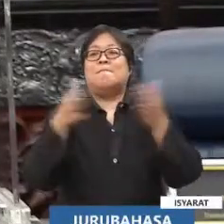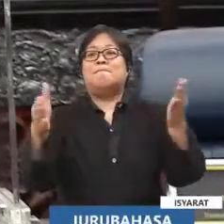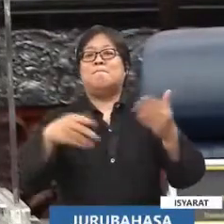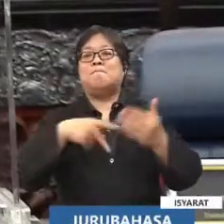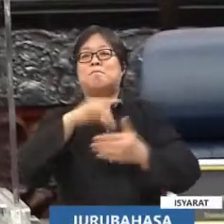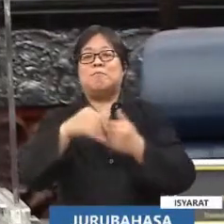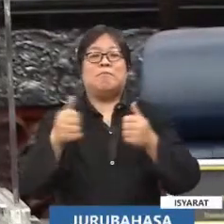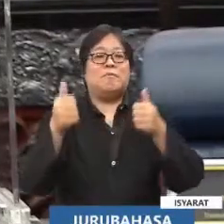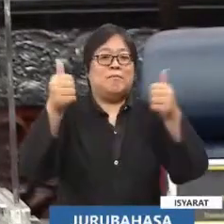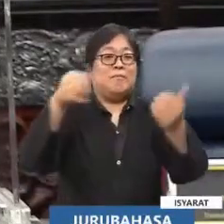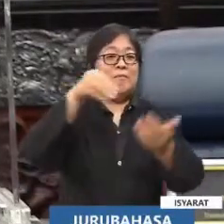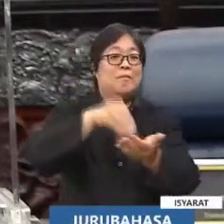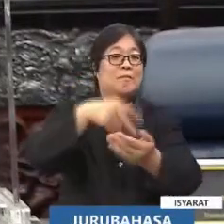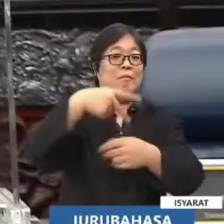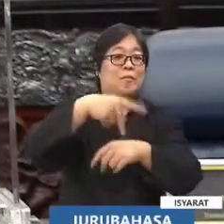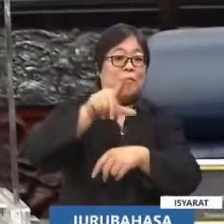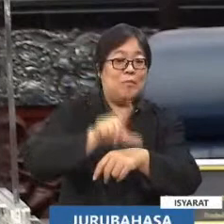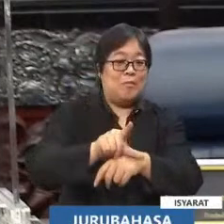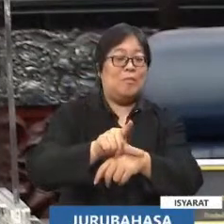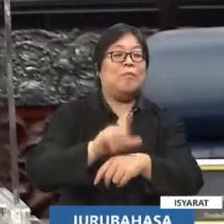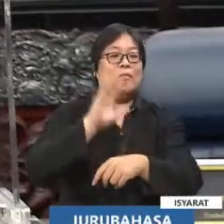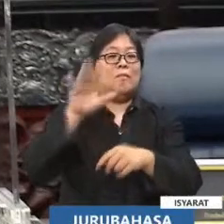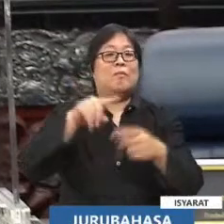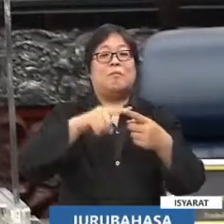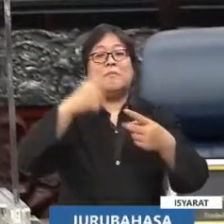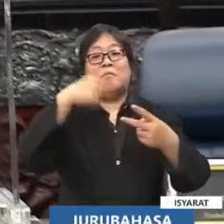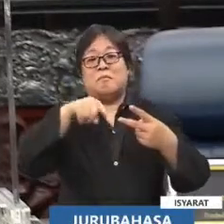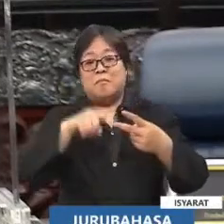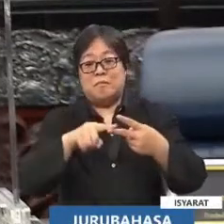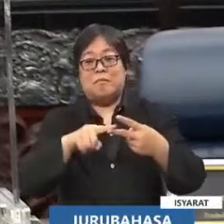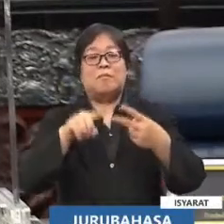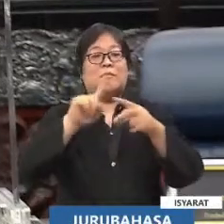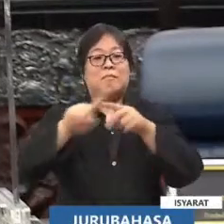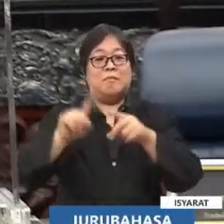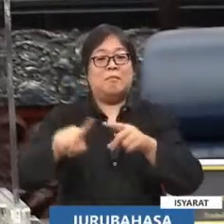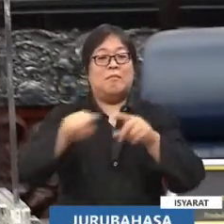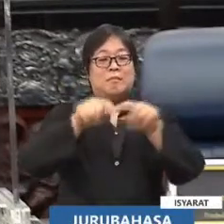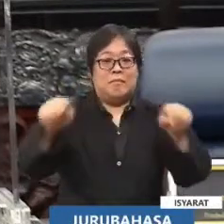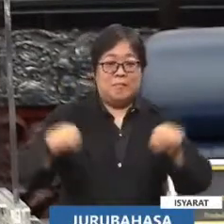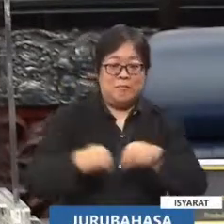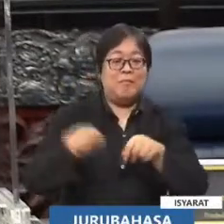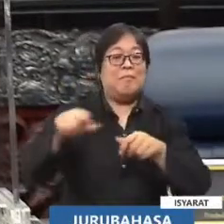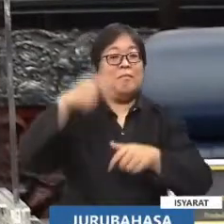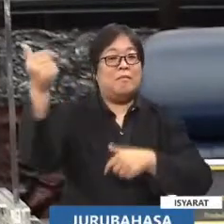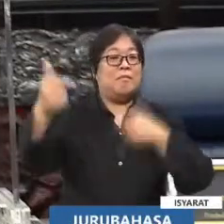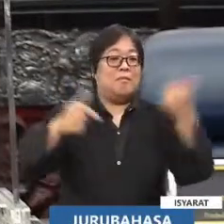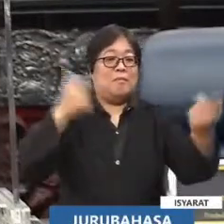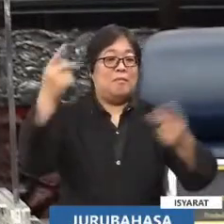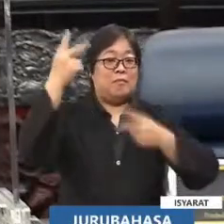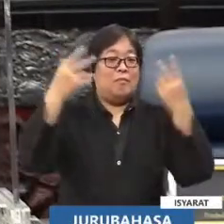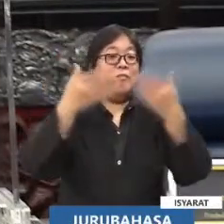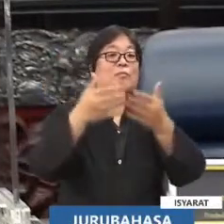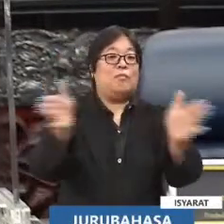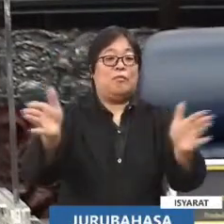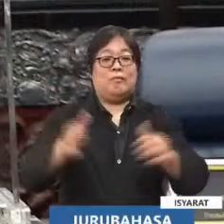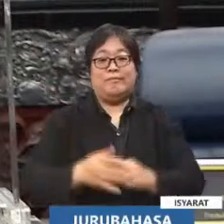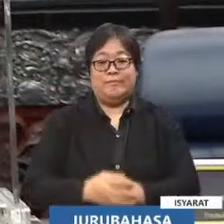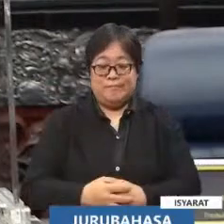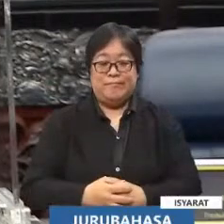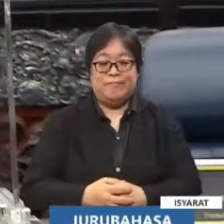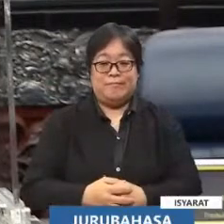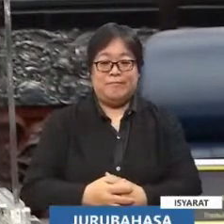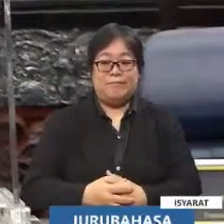projek perintis di Langkawi, dan ianya akan diikuti oleh tempat-tempat dan juga tempat pelancongan lain seperti yang telah dikatakan